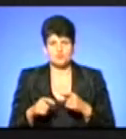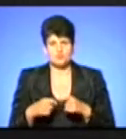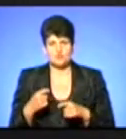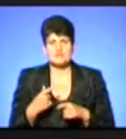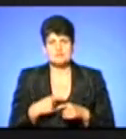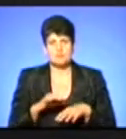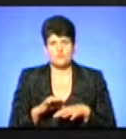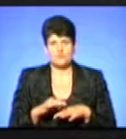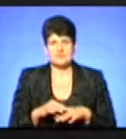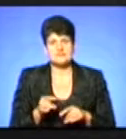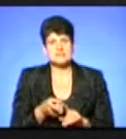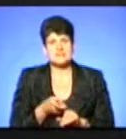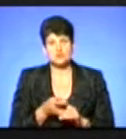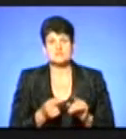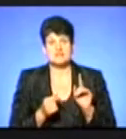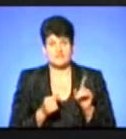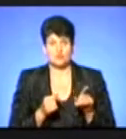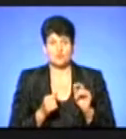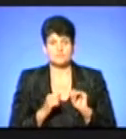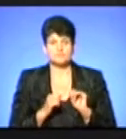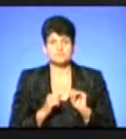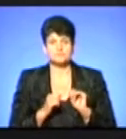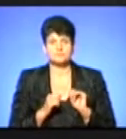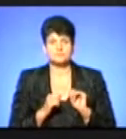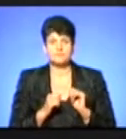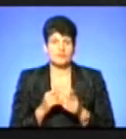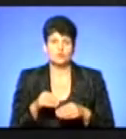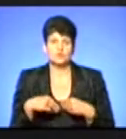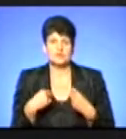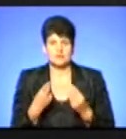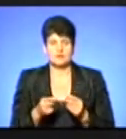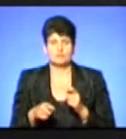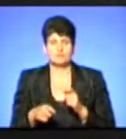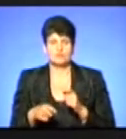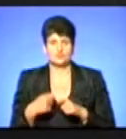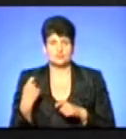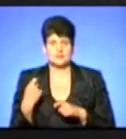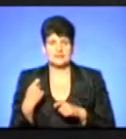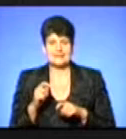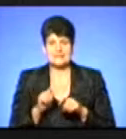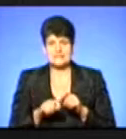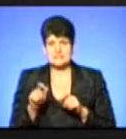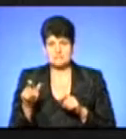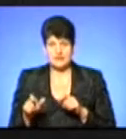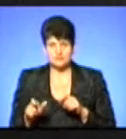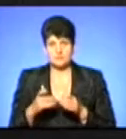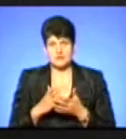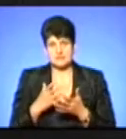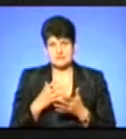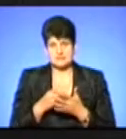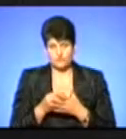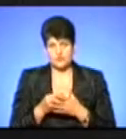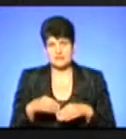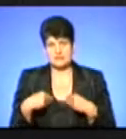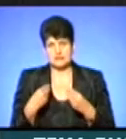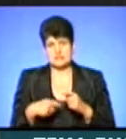себе веде. В залежності від того і накладаємо розмір адміністративного стягнення. Інспектор, керуючи своїм власним переконанням, накладає